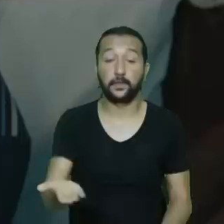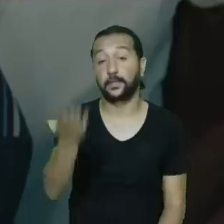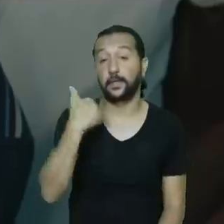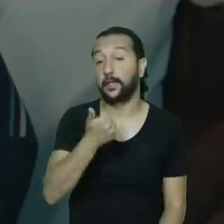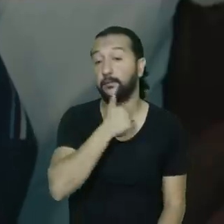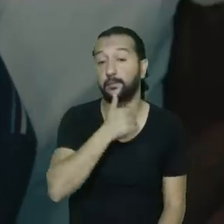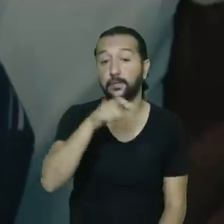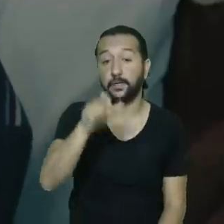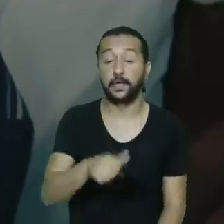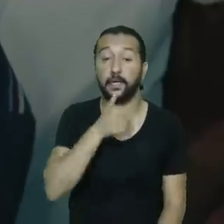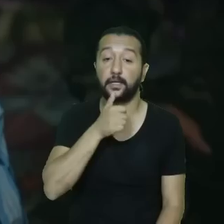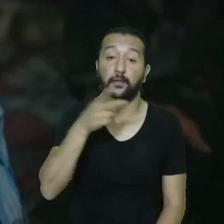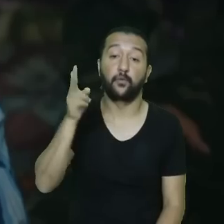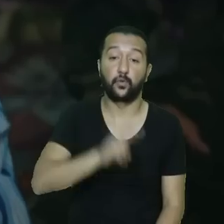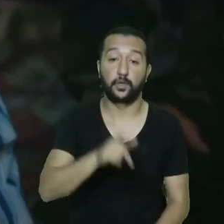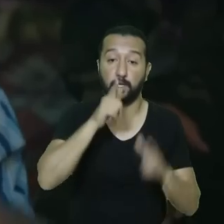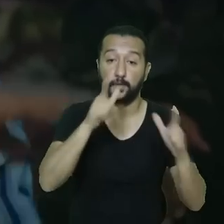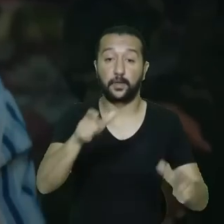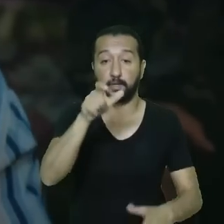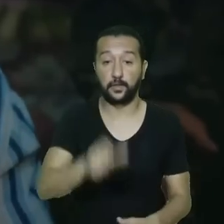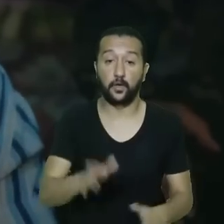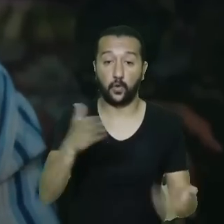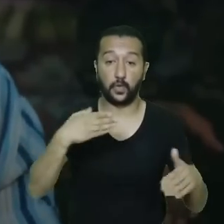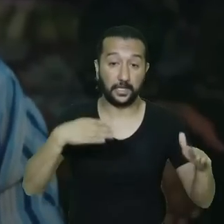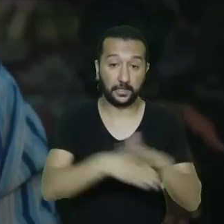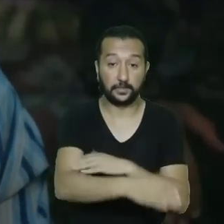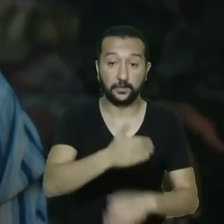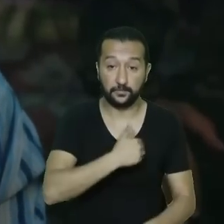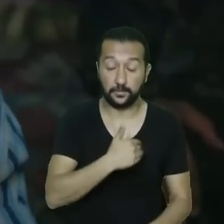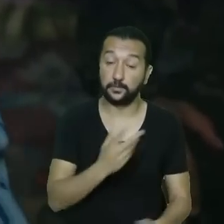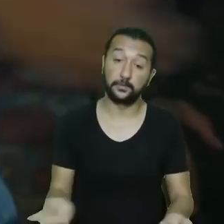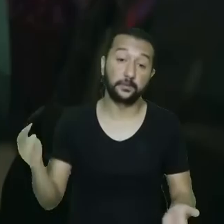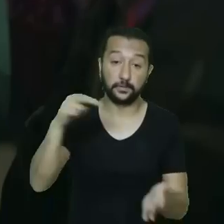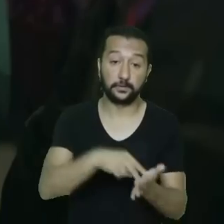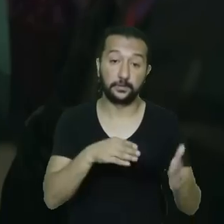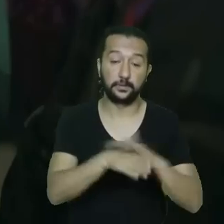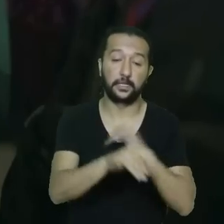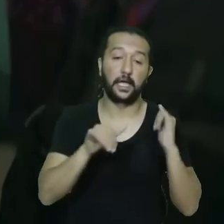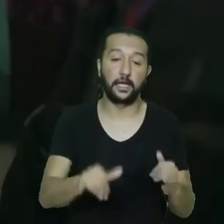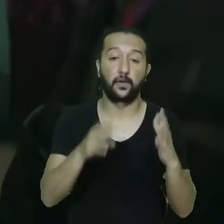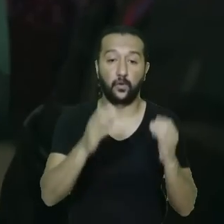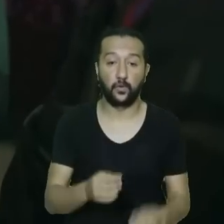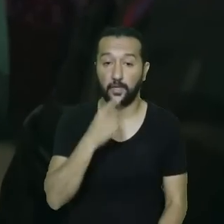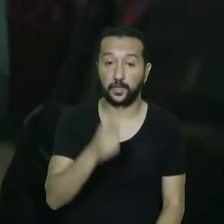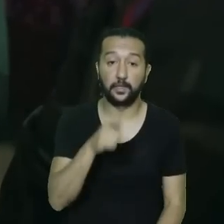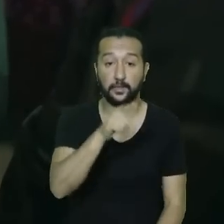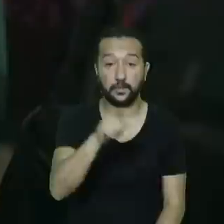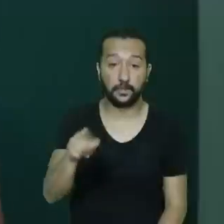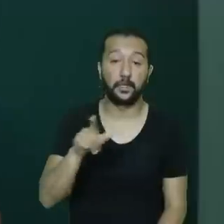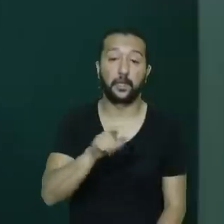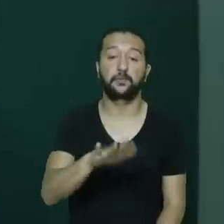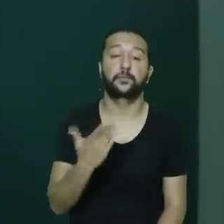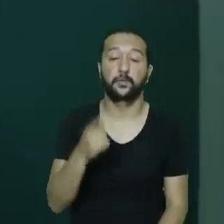baba, adam öldürüyorlar deyip odaya dalmasıyla benim sıçra yap dışarı çıkmam biri oldu. De, seninkilerin umunda